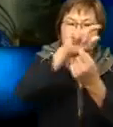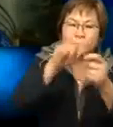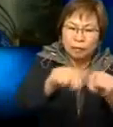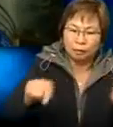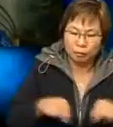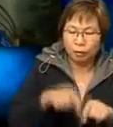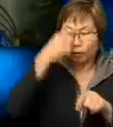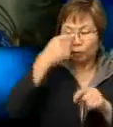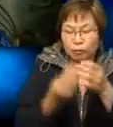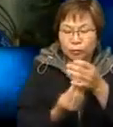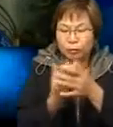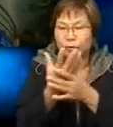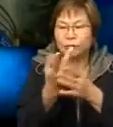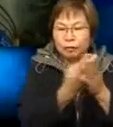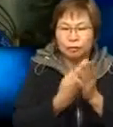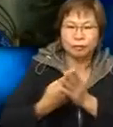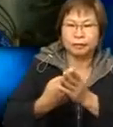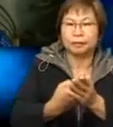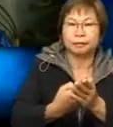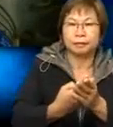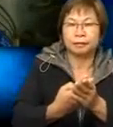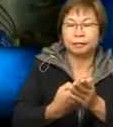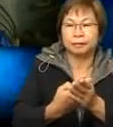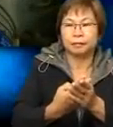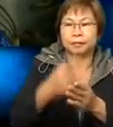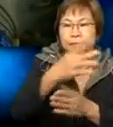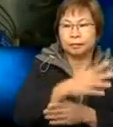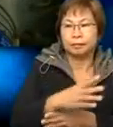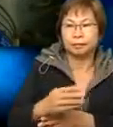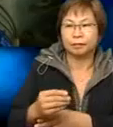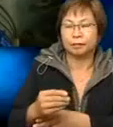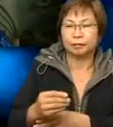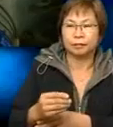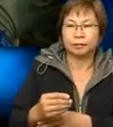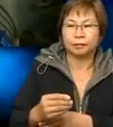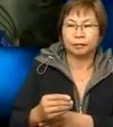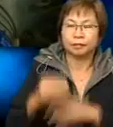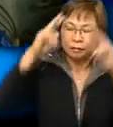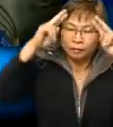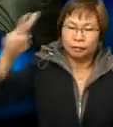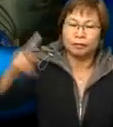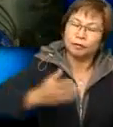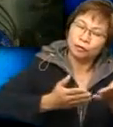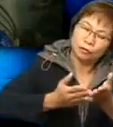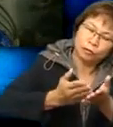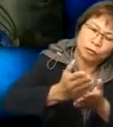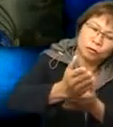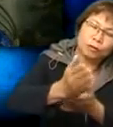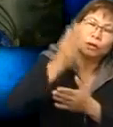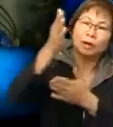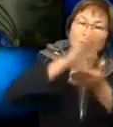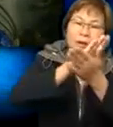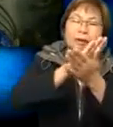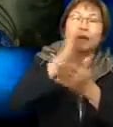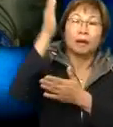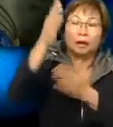tempat untuk memupuk perpaduan dan keharmonian sekaligus